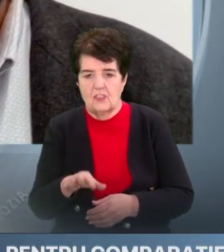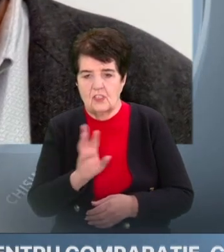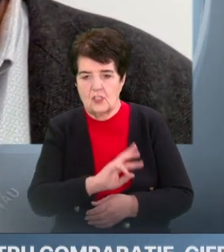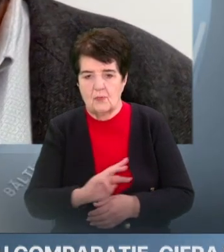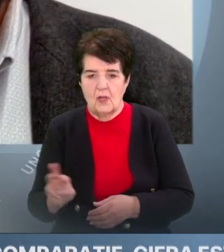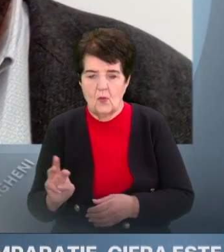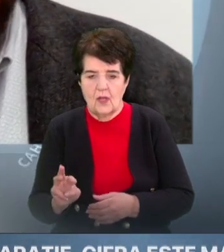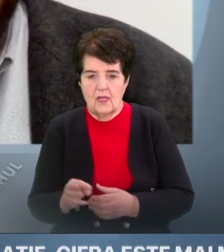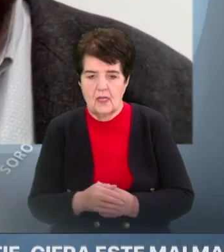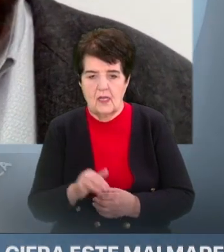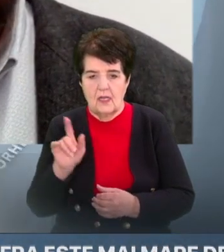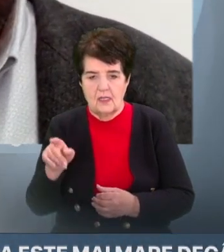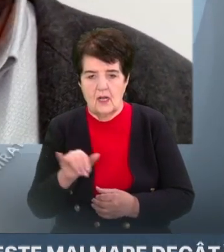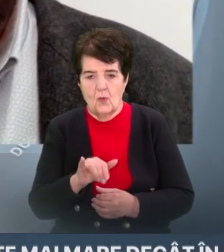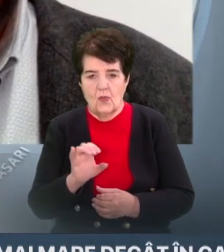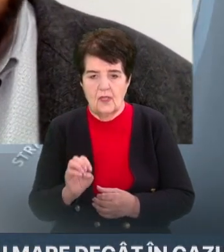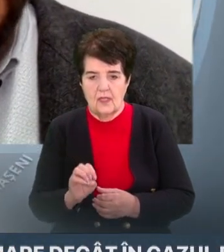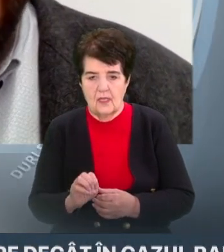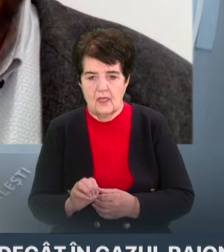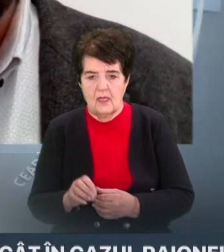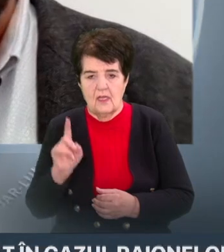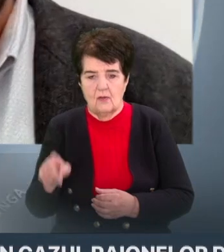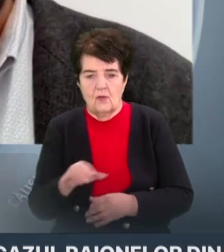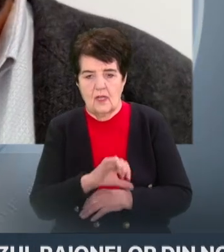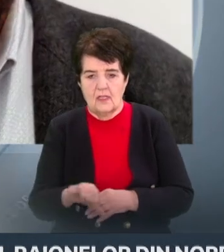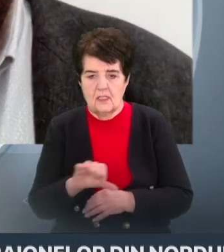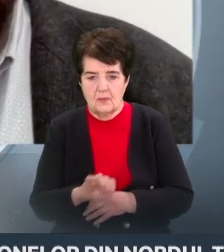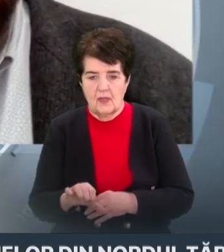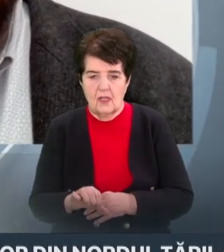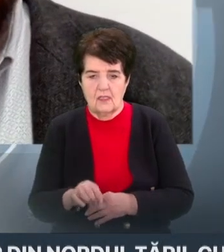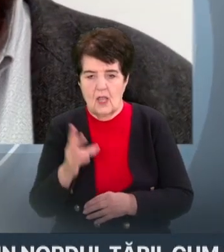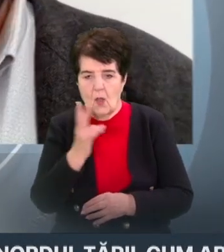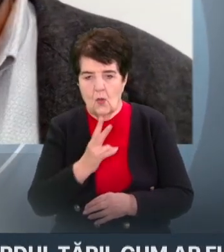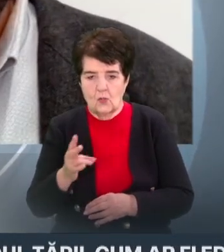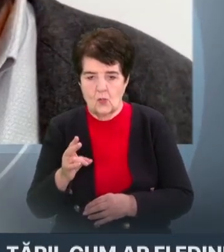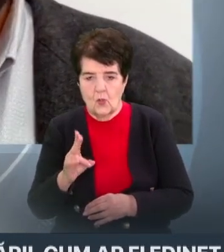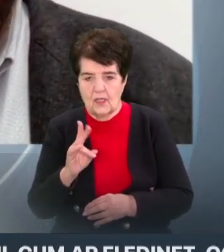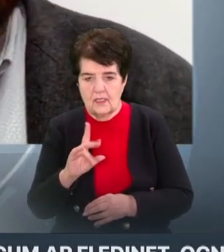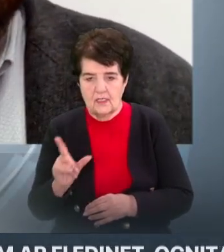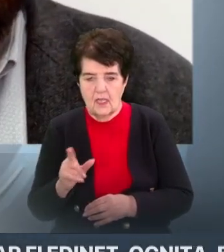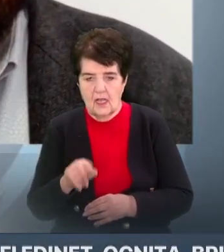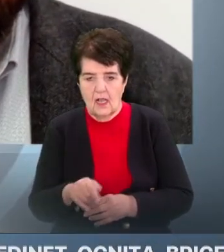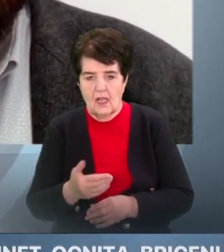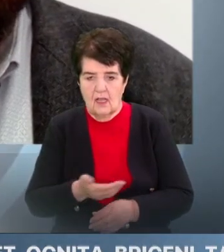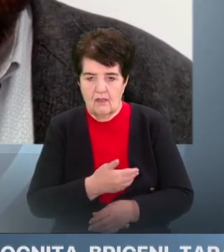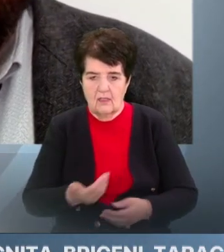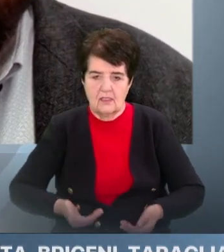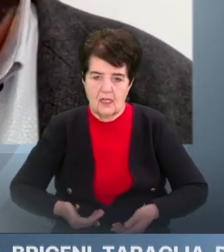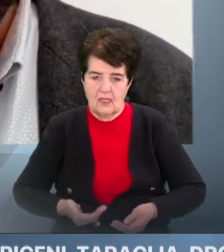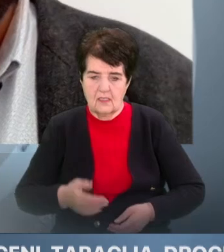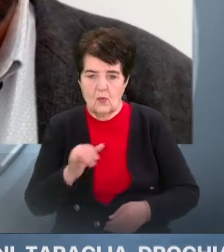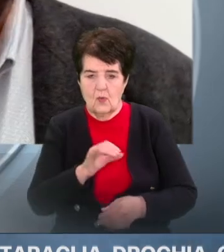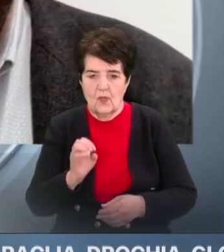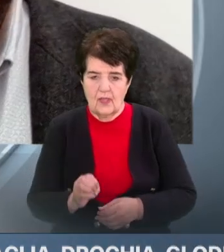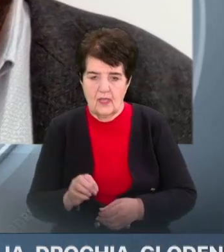ortodoxi în Uniunea Europeană, inclusiv o diasporă imensă ortodoxă care preferă să trăiască în Uniunea